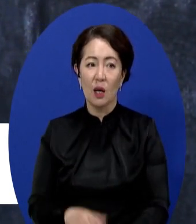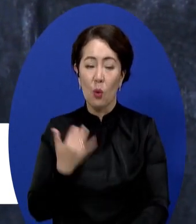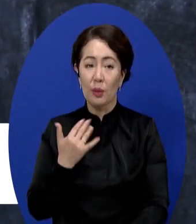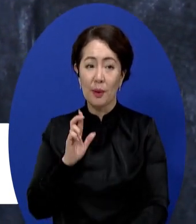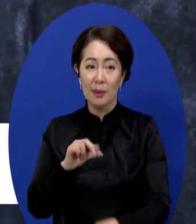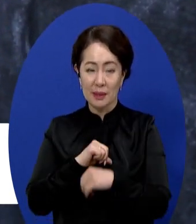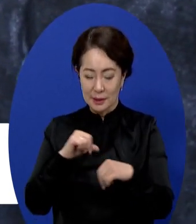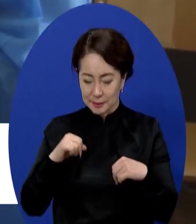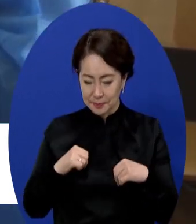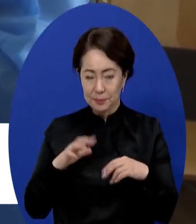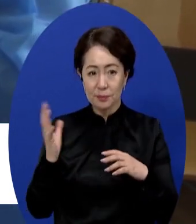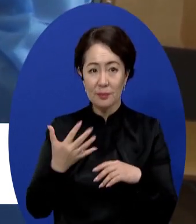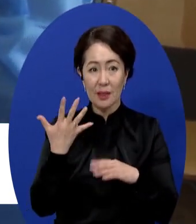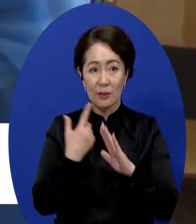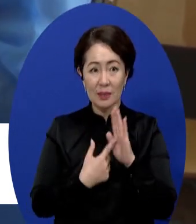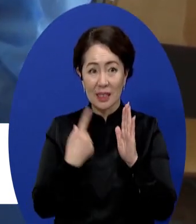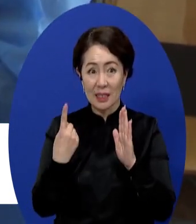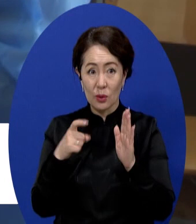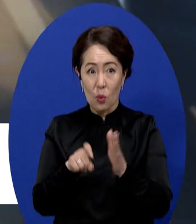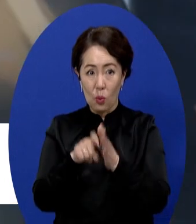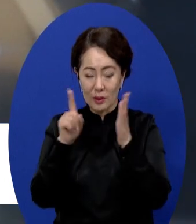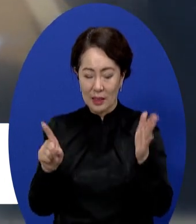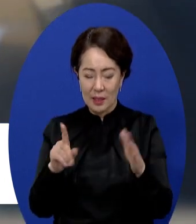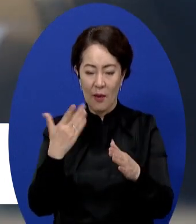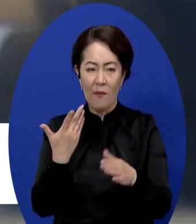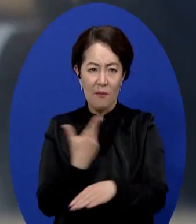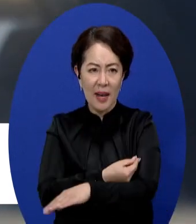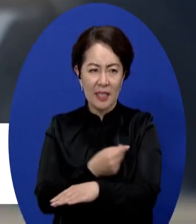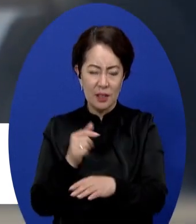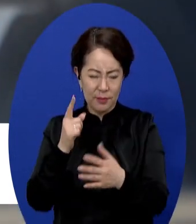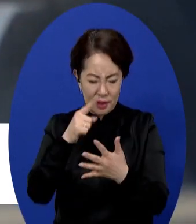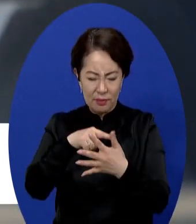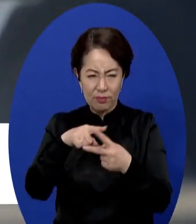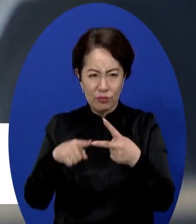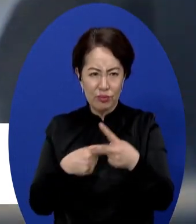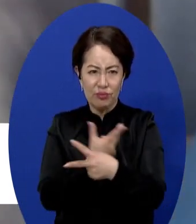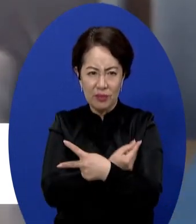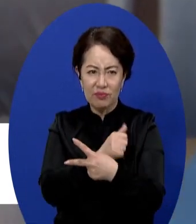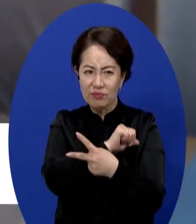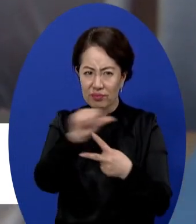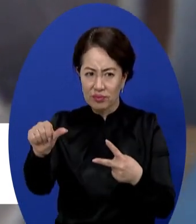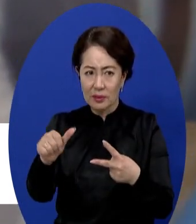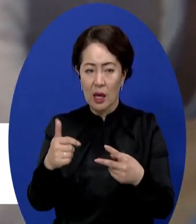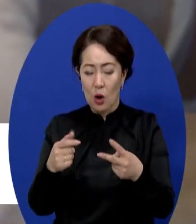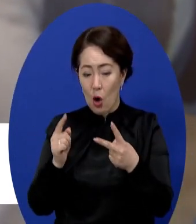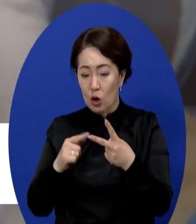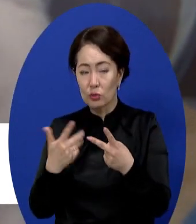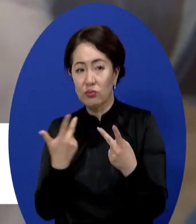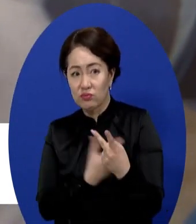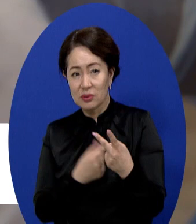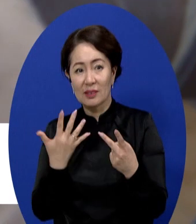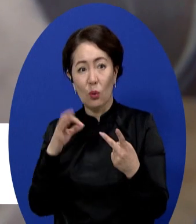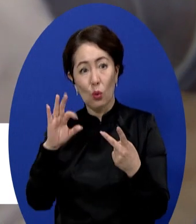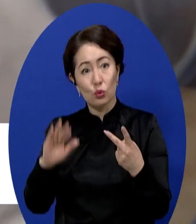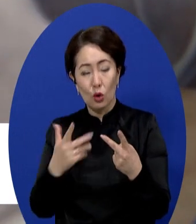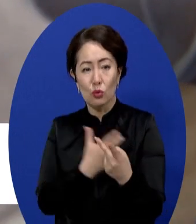иргэдийг 5 дугаар сарын 1-ний дотор вакцины 1-р тунд бүрэн хамруулж 2-р тунд 50-аас доошгүй хувийг нь хамруулна. За